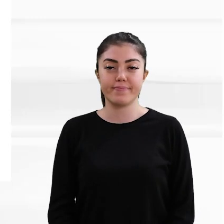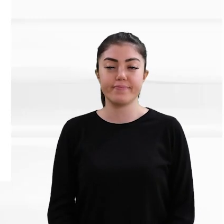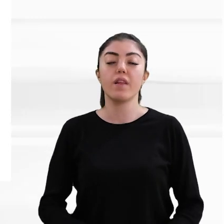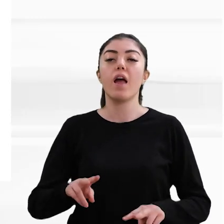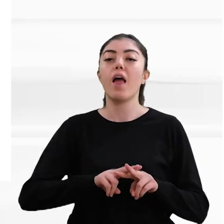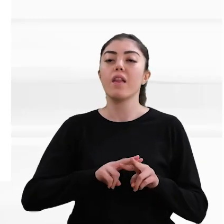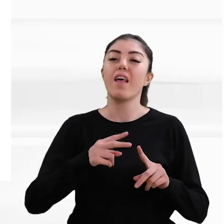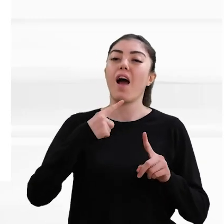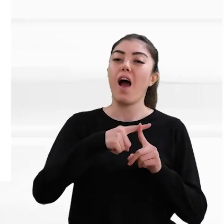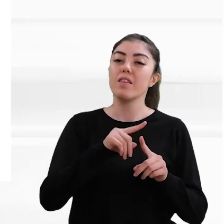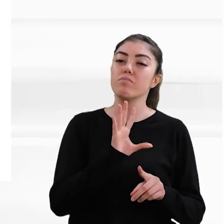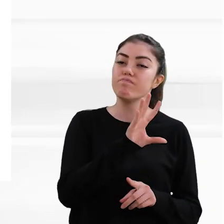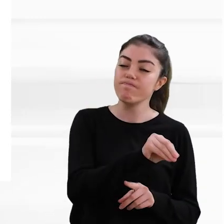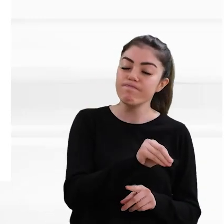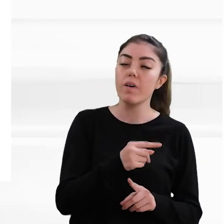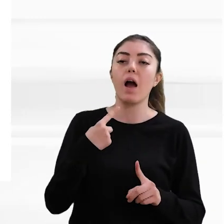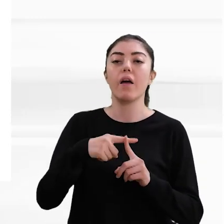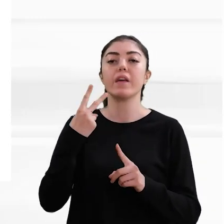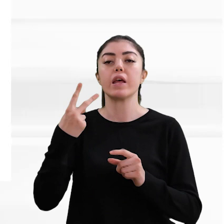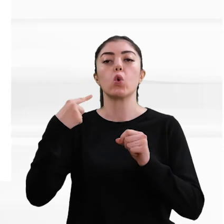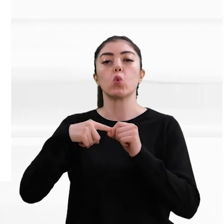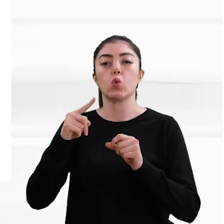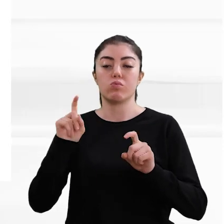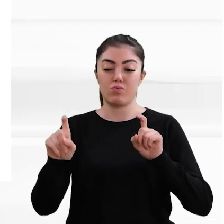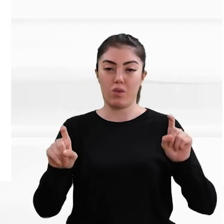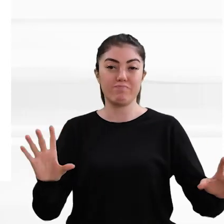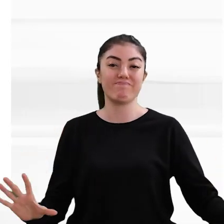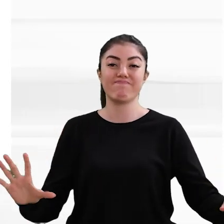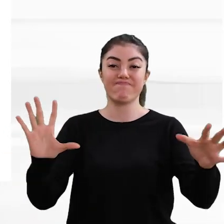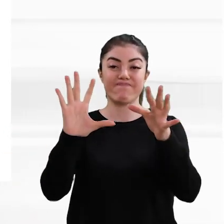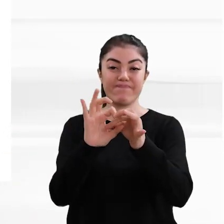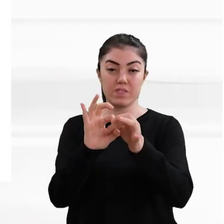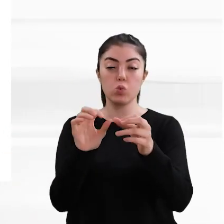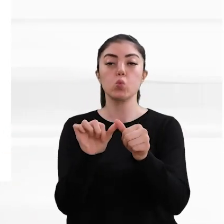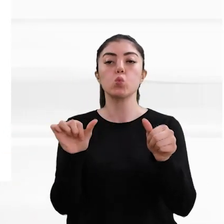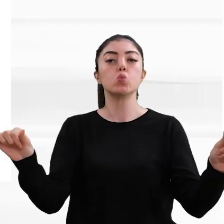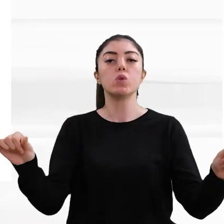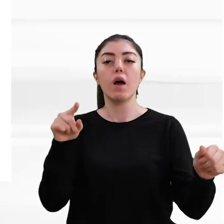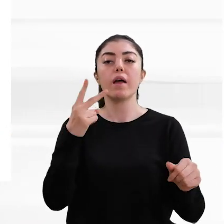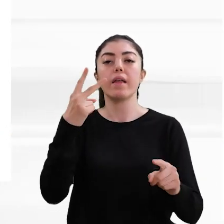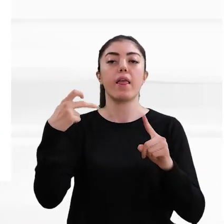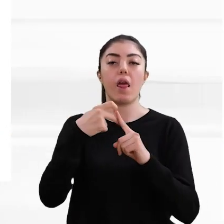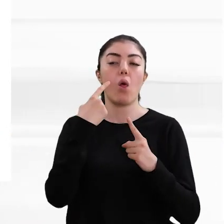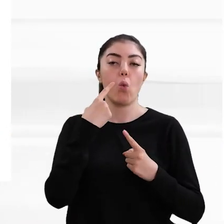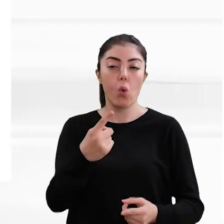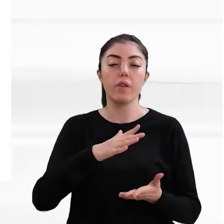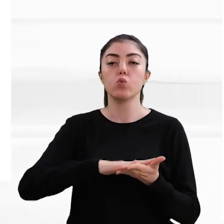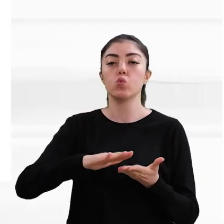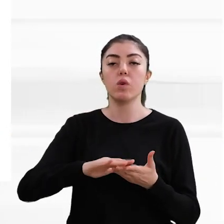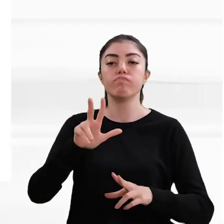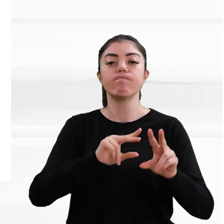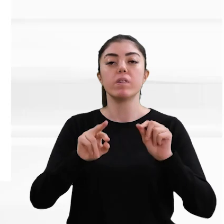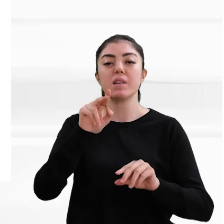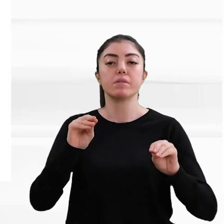5. Elektriksel yükleri artı Q ve artı 2 Q olan noktasal yükler aralarındaki uzaklık 2 R olacak biçimde